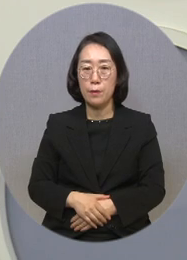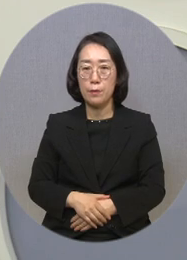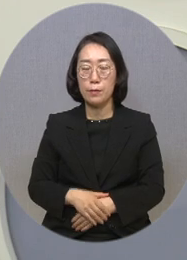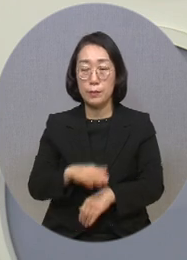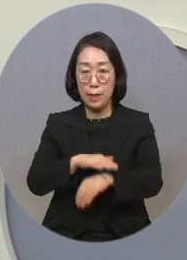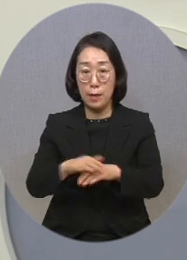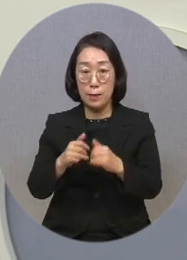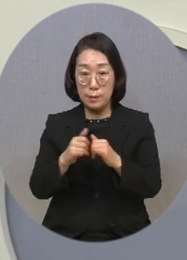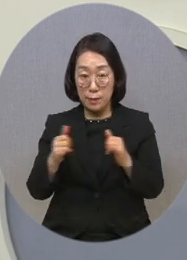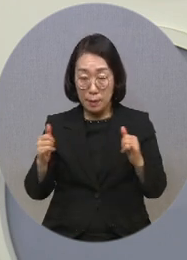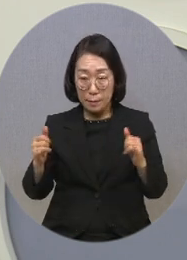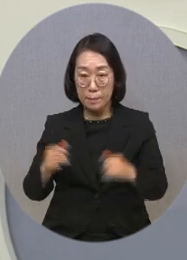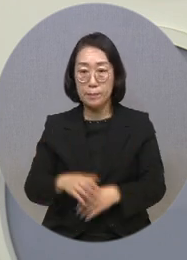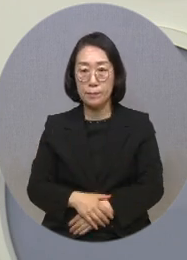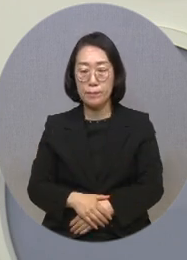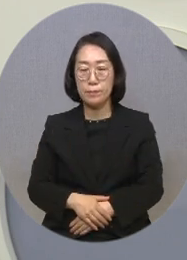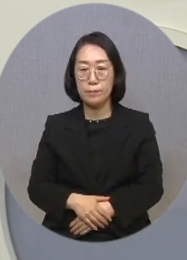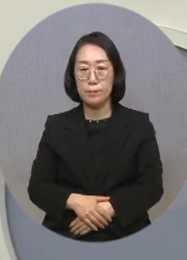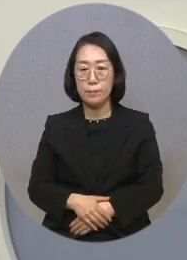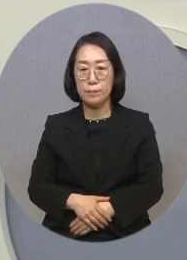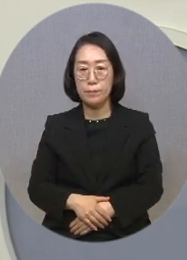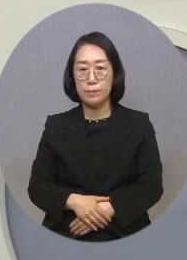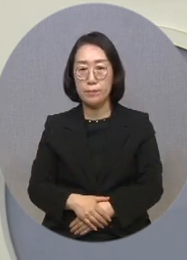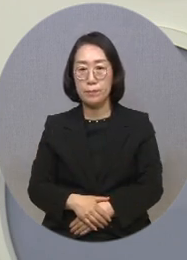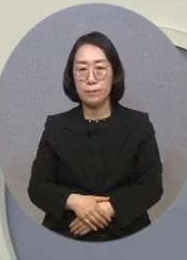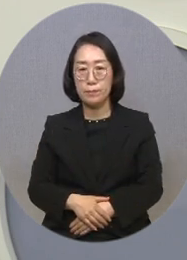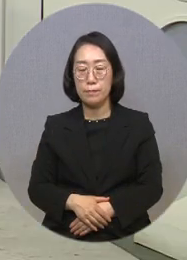기운을 가지고 있는 사람.